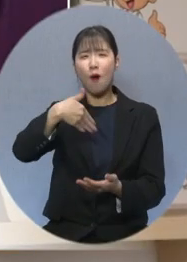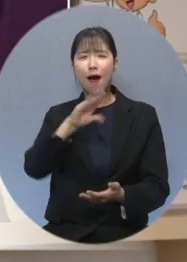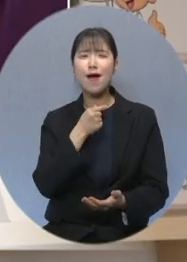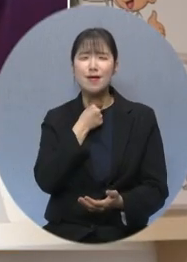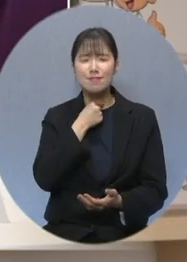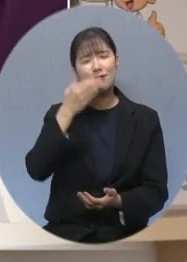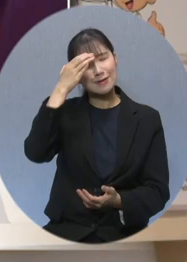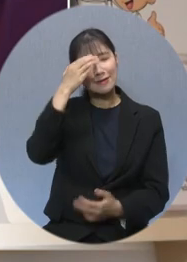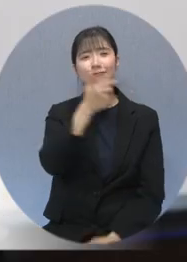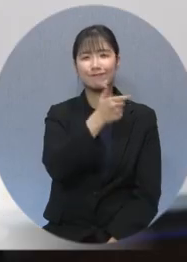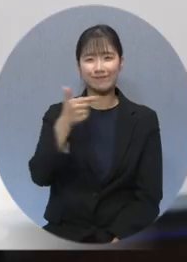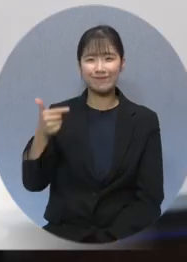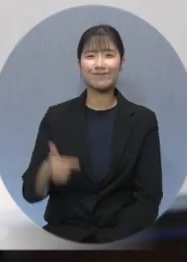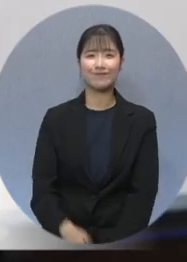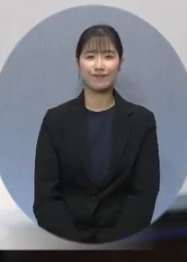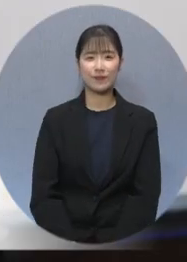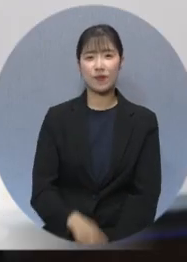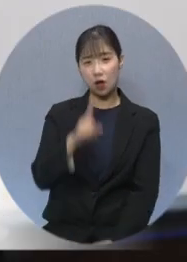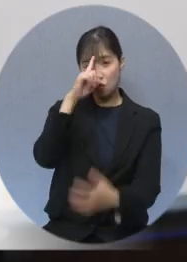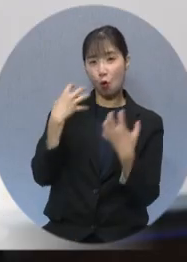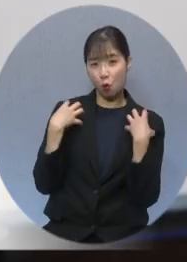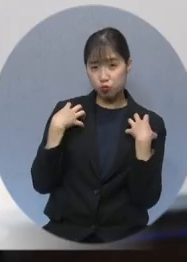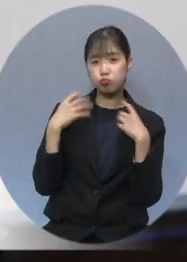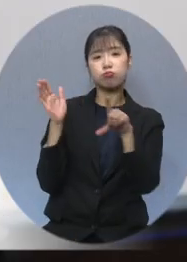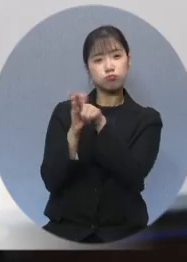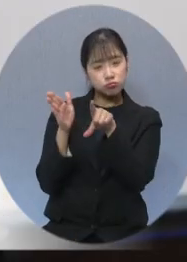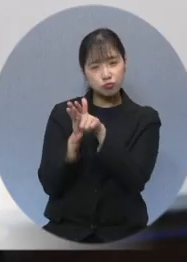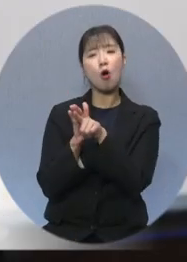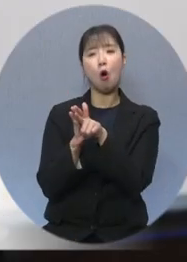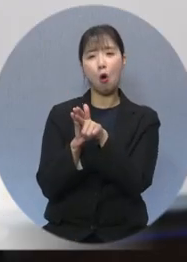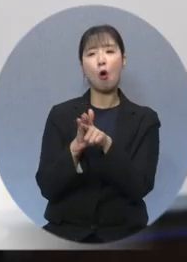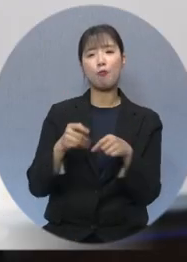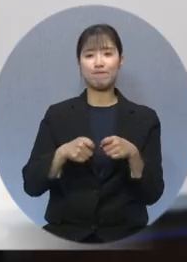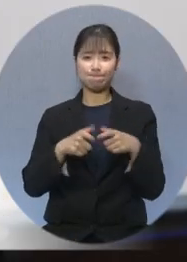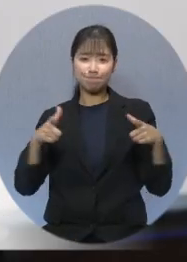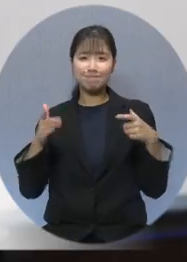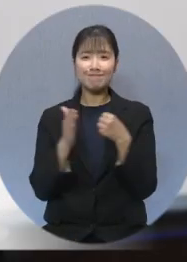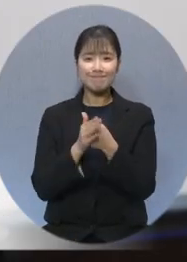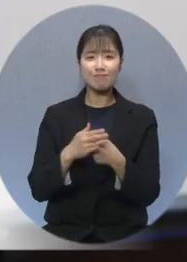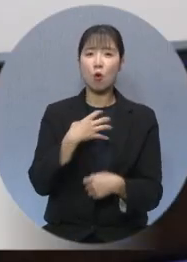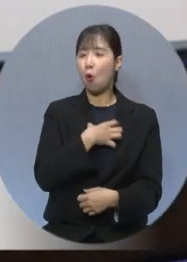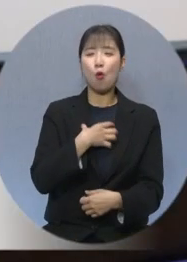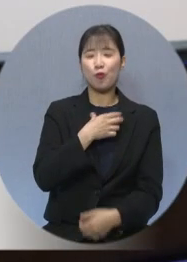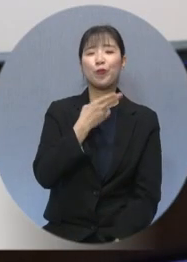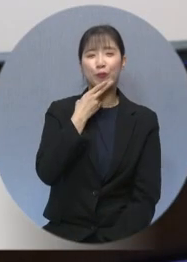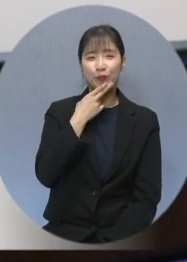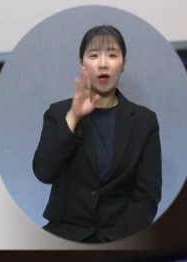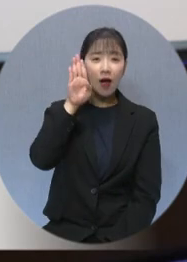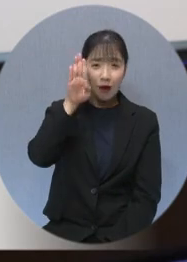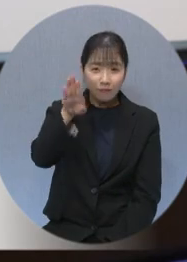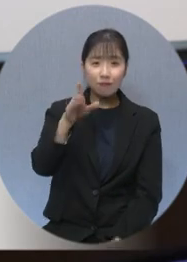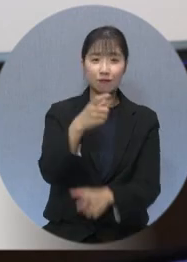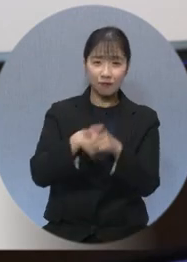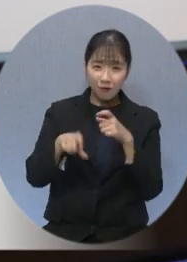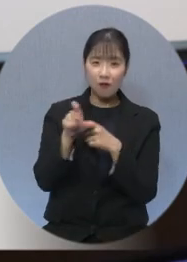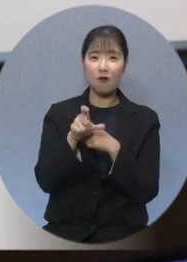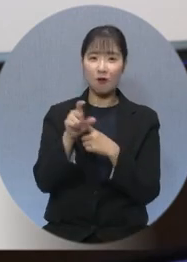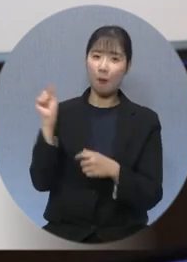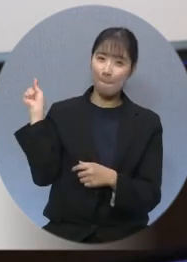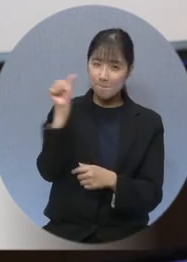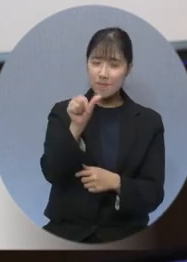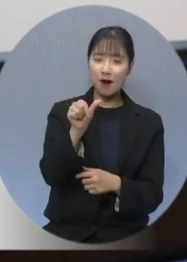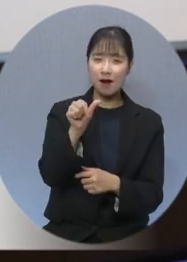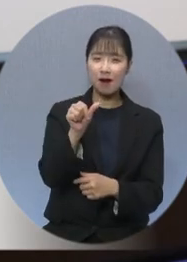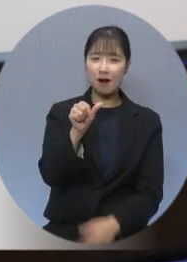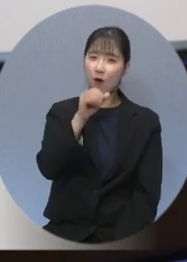기대감이 더 크신 것 같아요. 정부에 대한 믿음도 어느 정도 있으셔서 다들 걱정을 많이 안 하시는 것 같습니다. 앞으로도 더 그 속도가